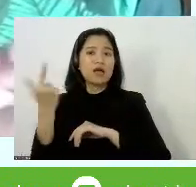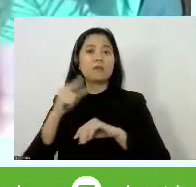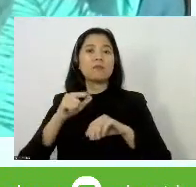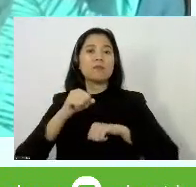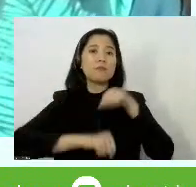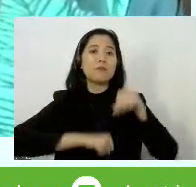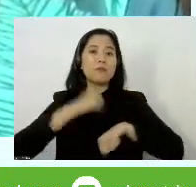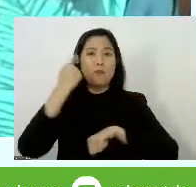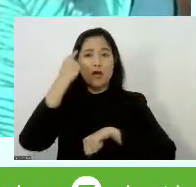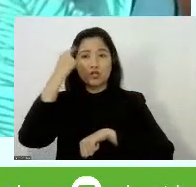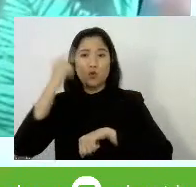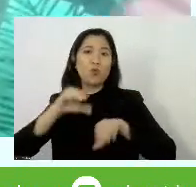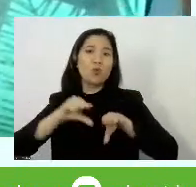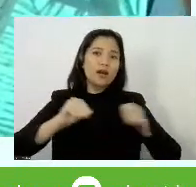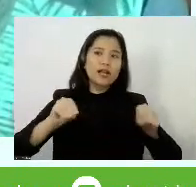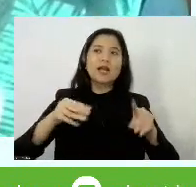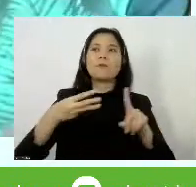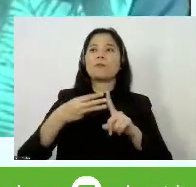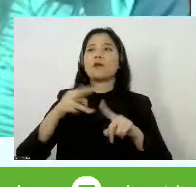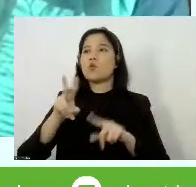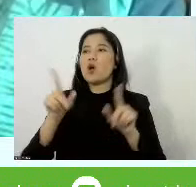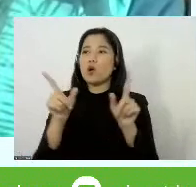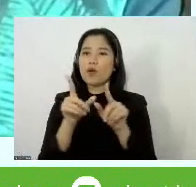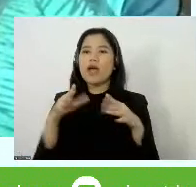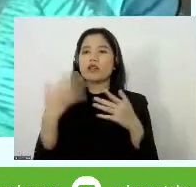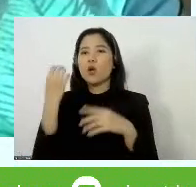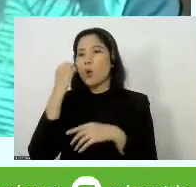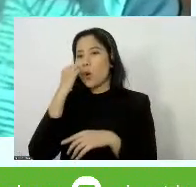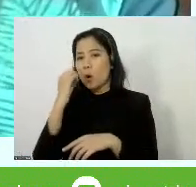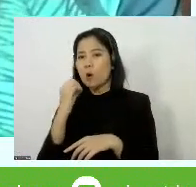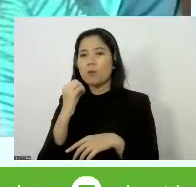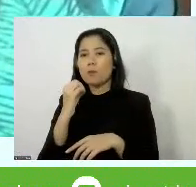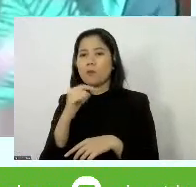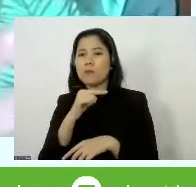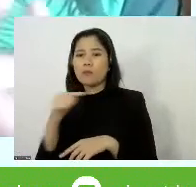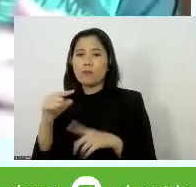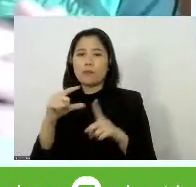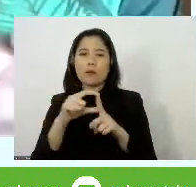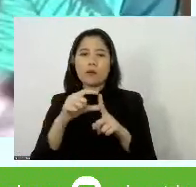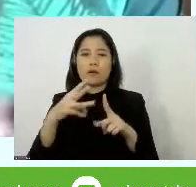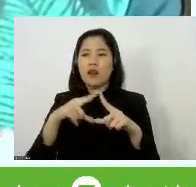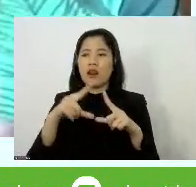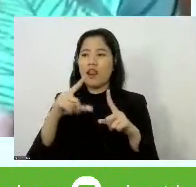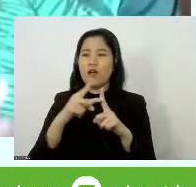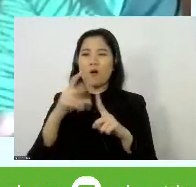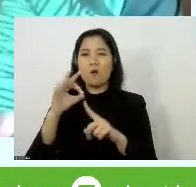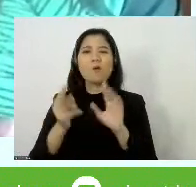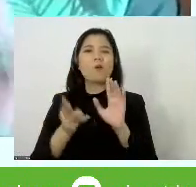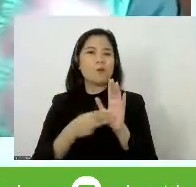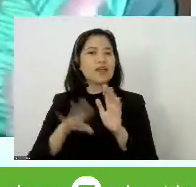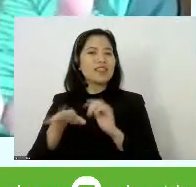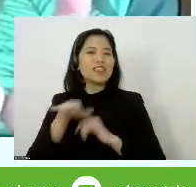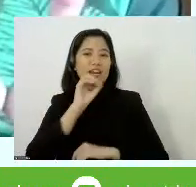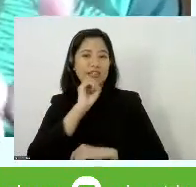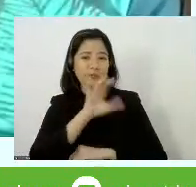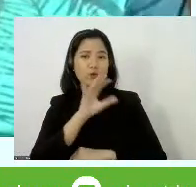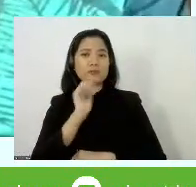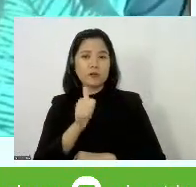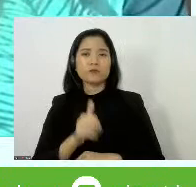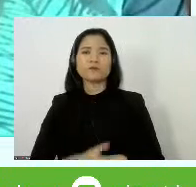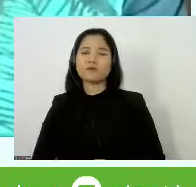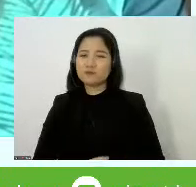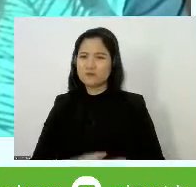bb2b under score Indonesia atau akun saya Om underscore gelar home silahkan nanti baik kami akan respon bye